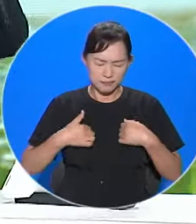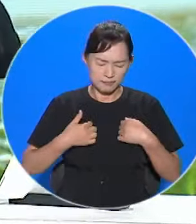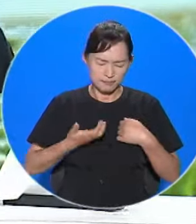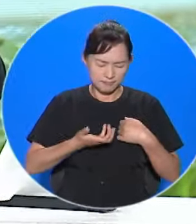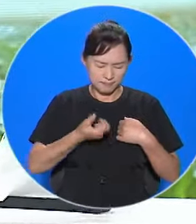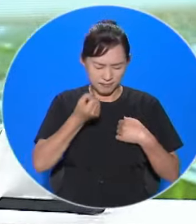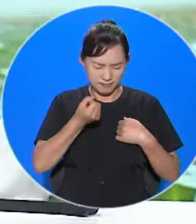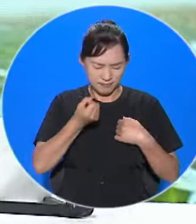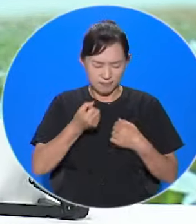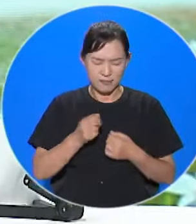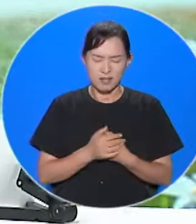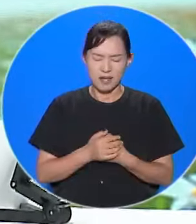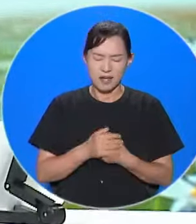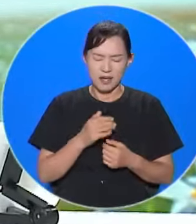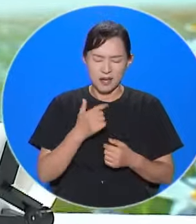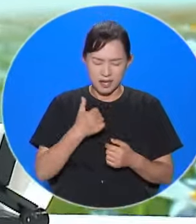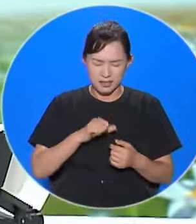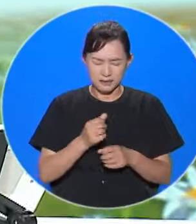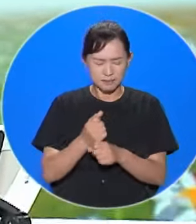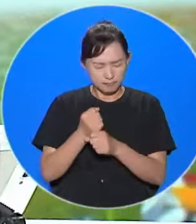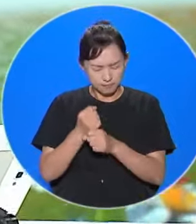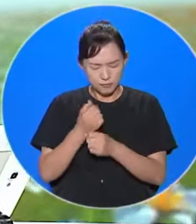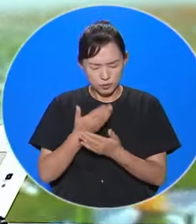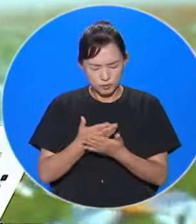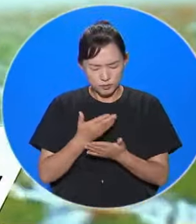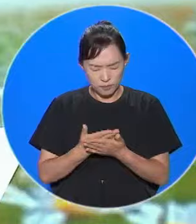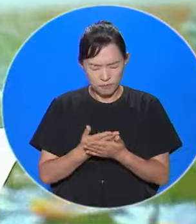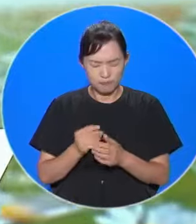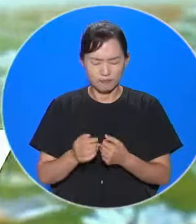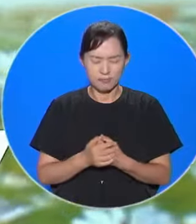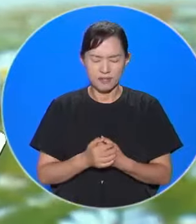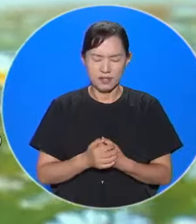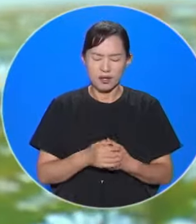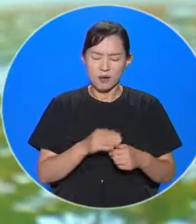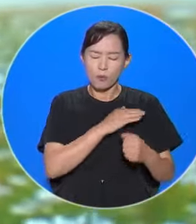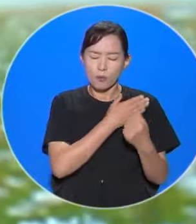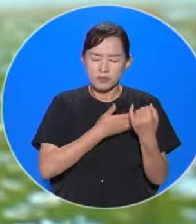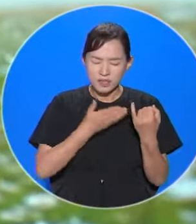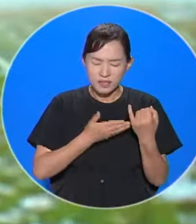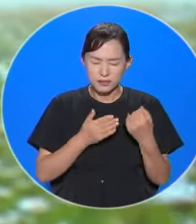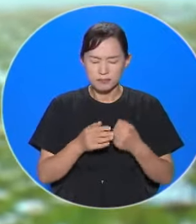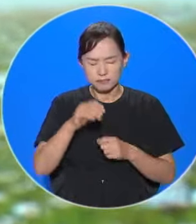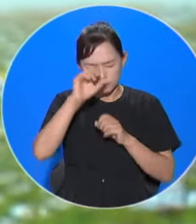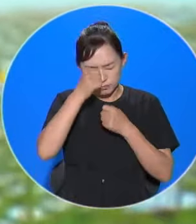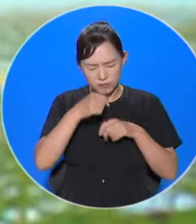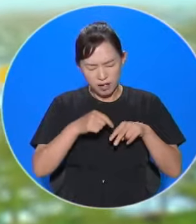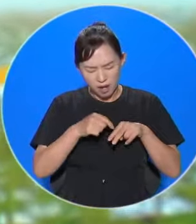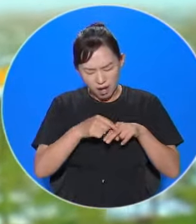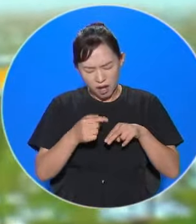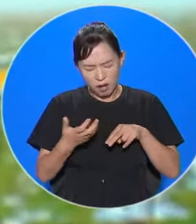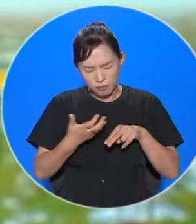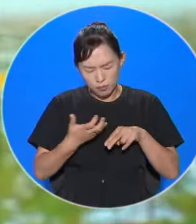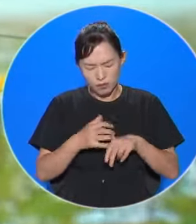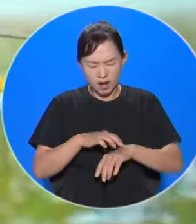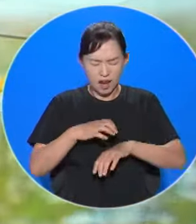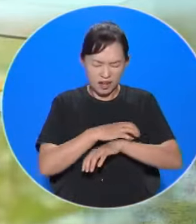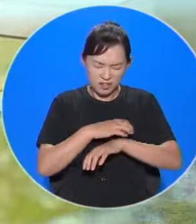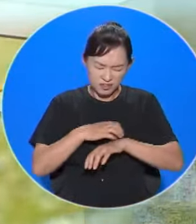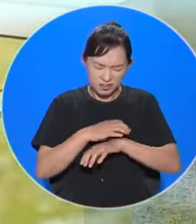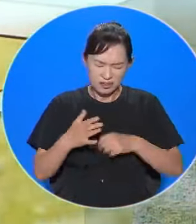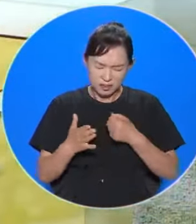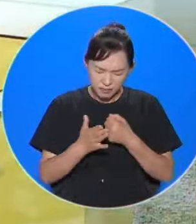붙들어 주시옵소서. 하나님 우리 권사님 무릎이 아프고 또 알러지 체질로 오랫동안 힘들게 지내왔다고 합니다. 하나님